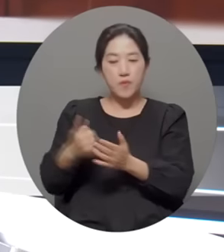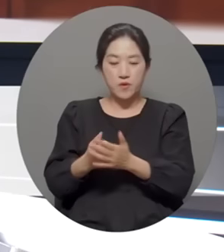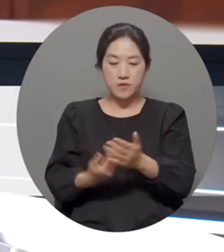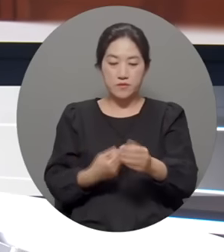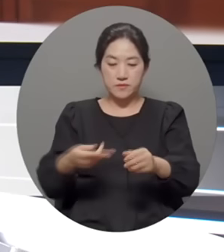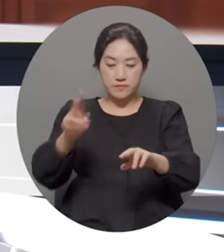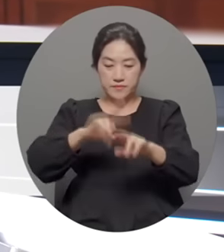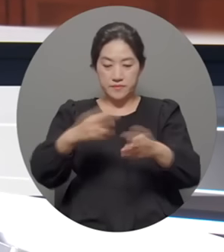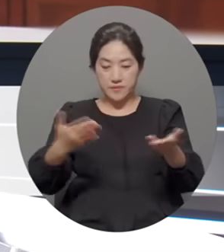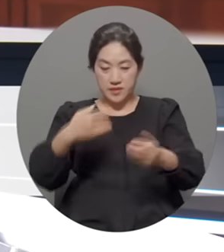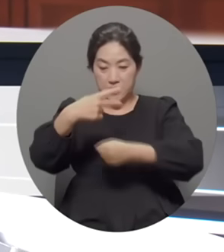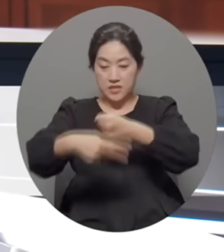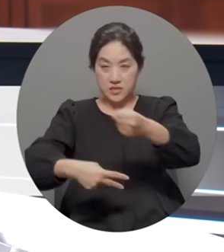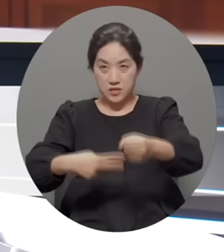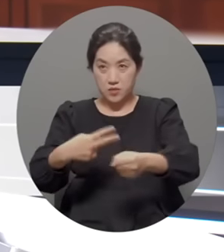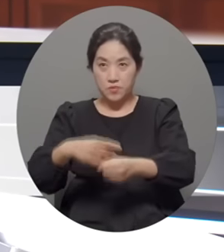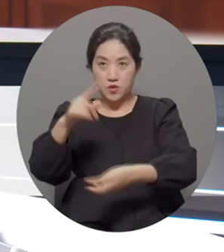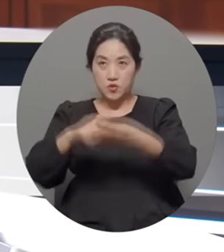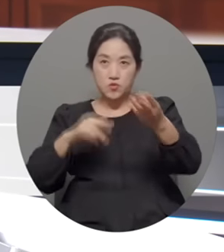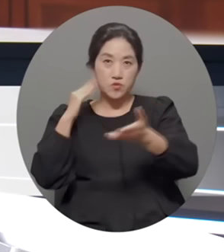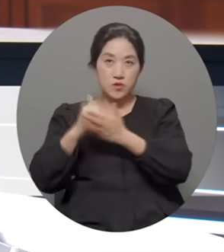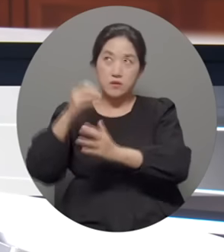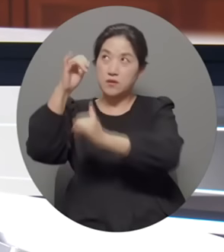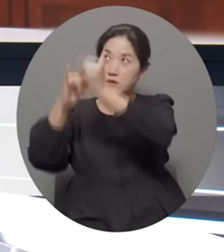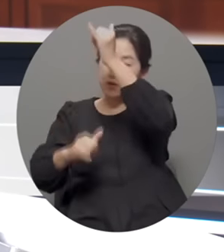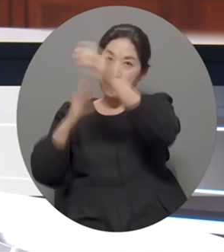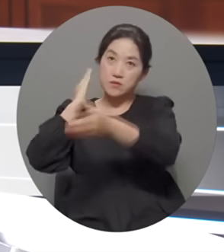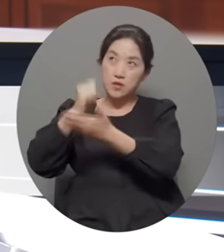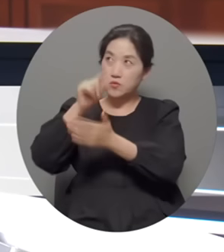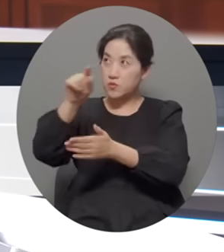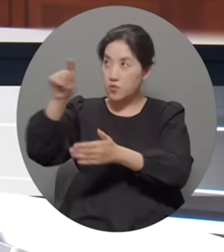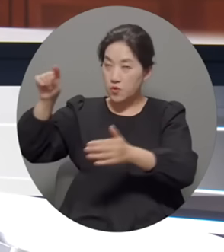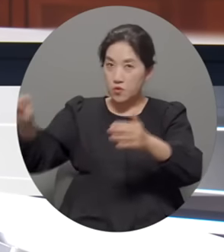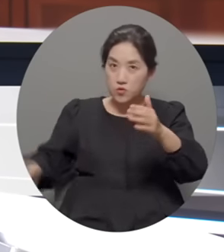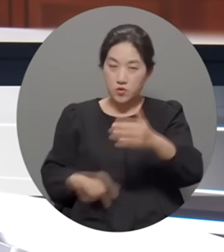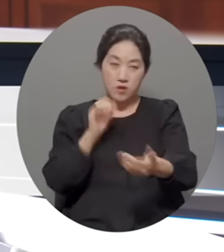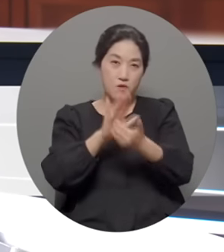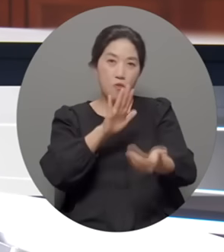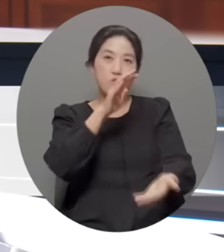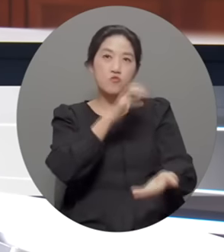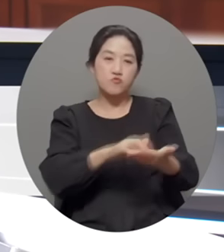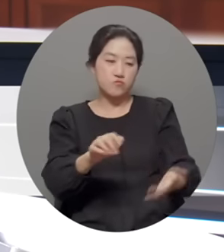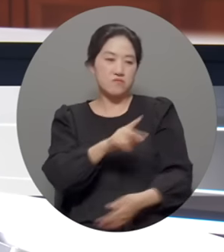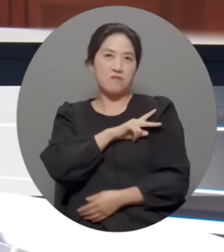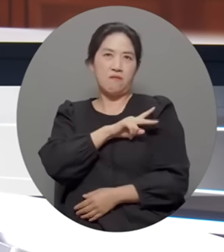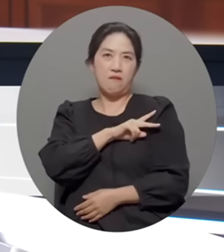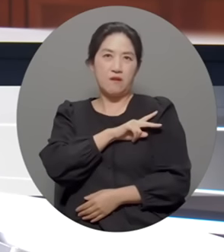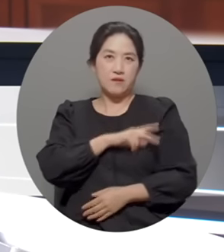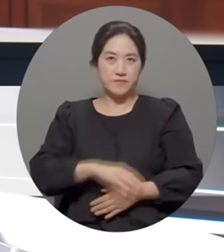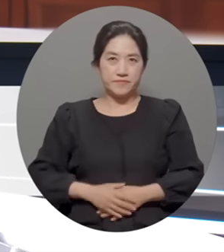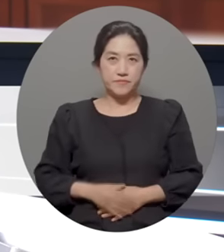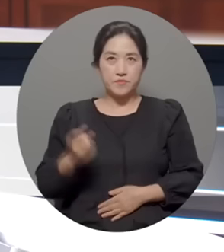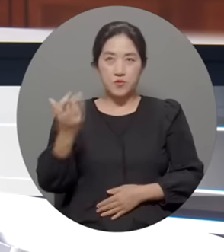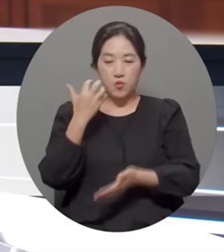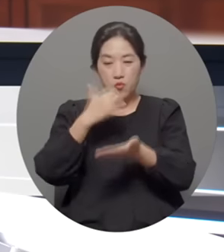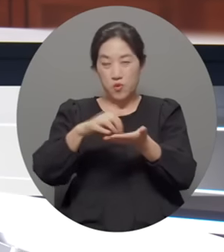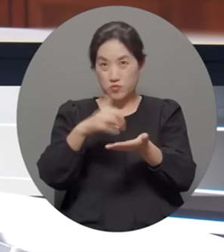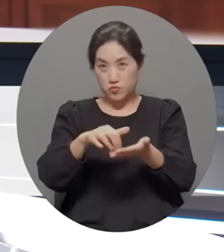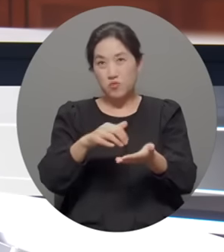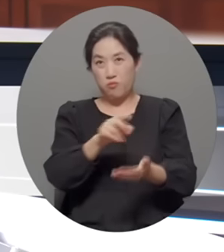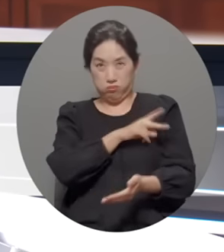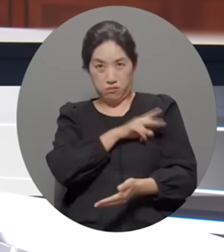만에 윤 대통령은 역대 대통령 중에서 거부권 행사 횟수 2등이 됐습니다. 그리고 횟수도